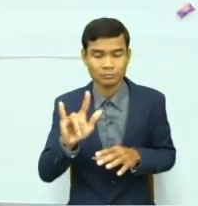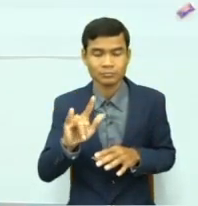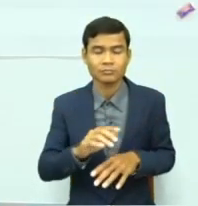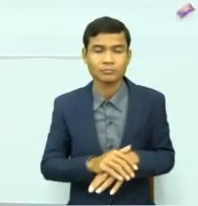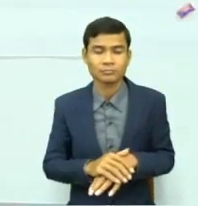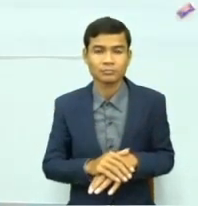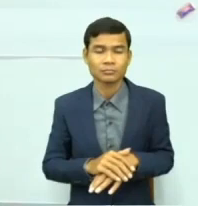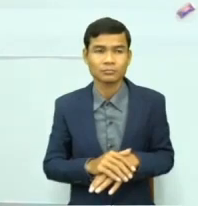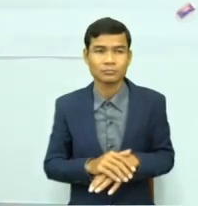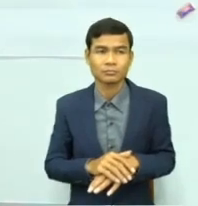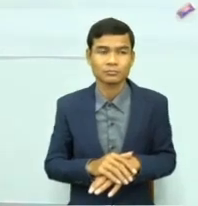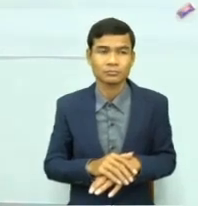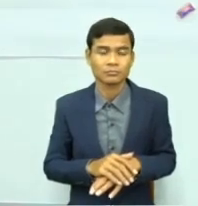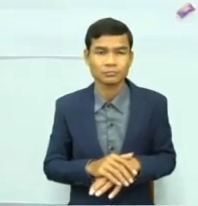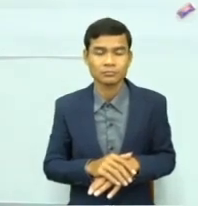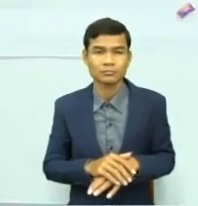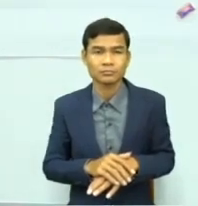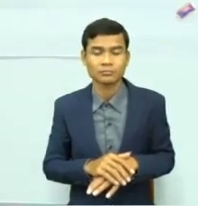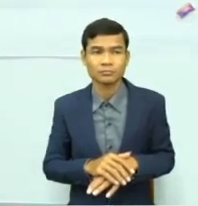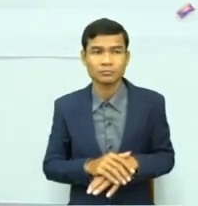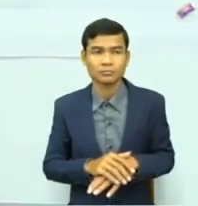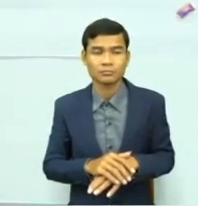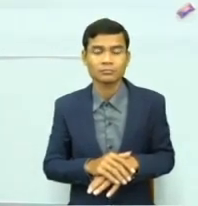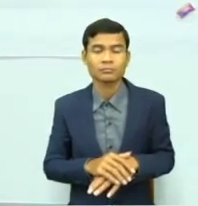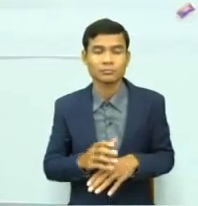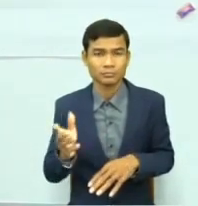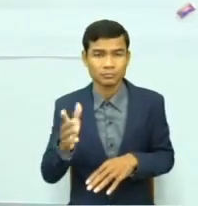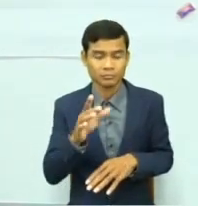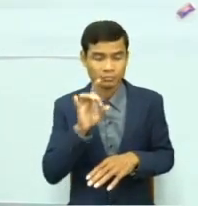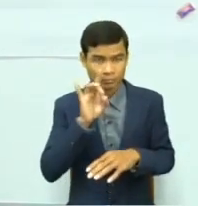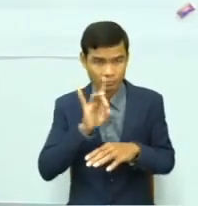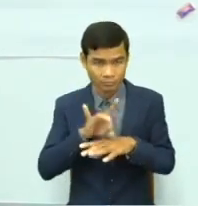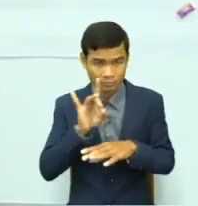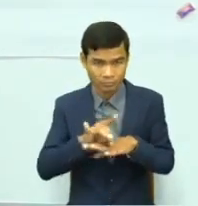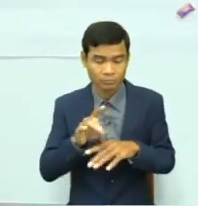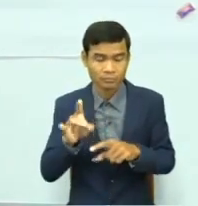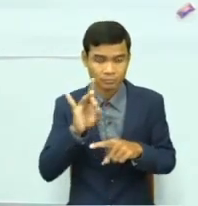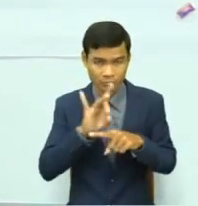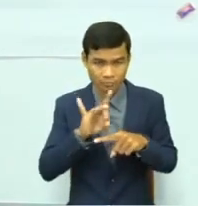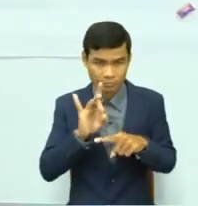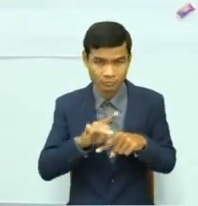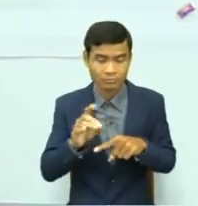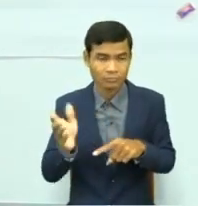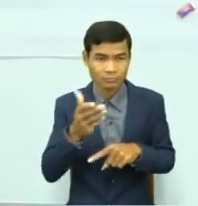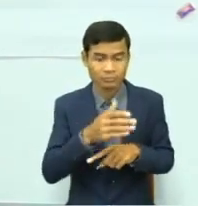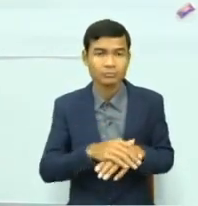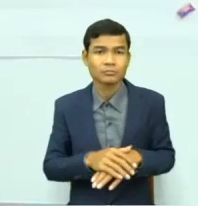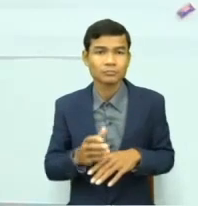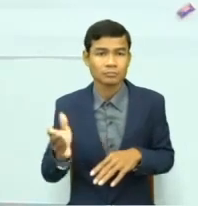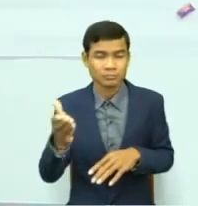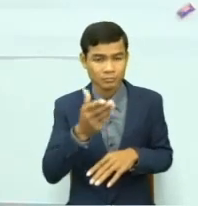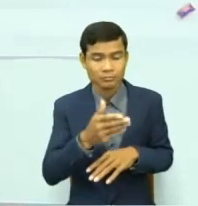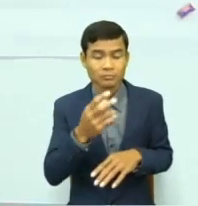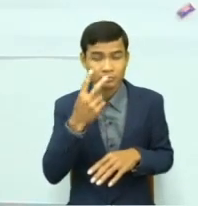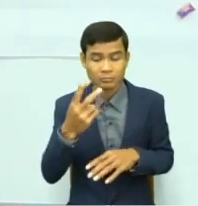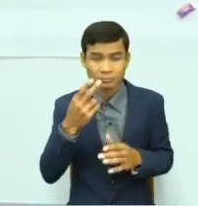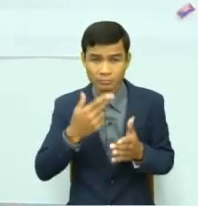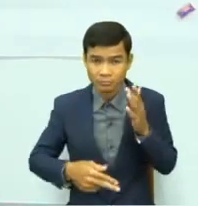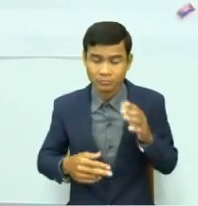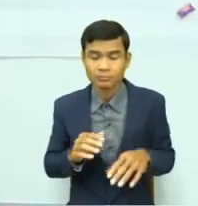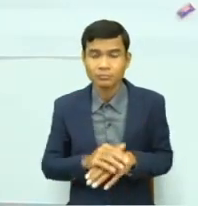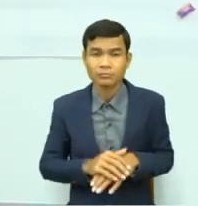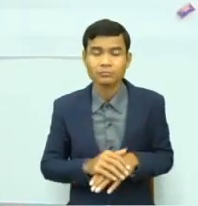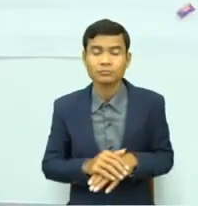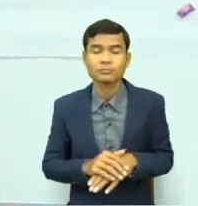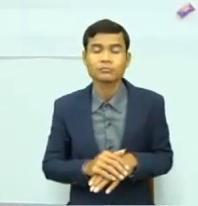chà con mơ mớ chà con mơ nè ở vấy nó con chà con mơ mớ chà là ọt